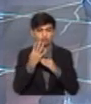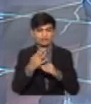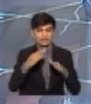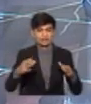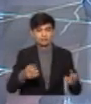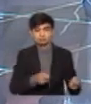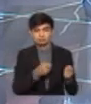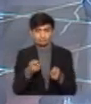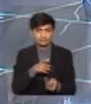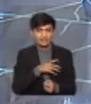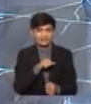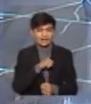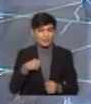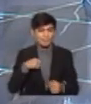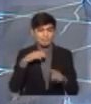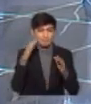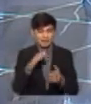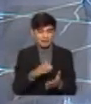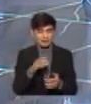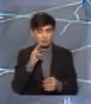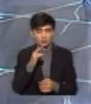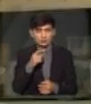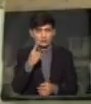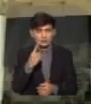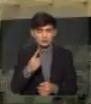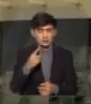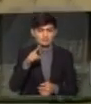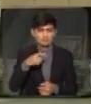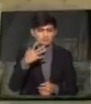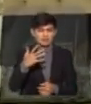Олардың ең кішісі 1,5 жаста.